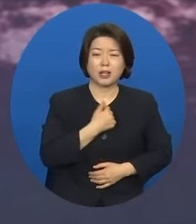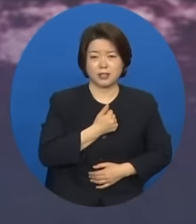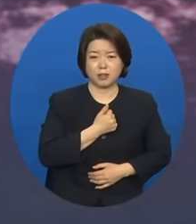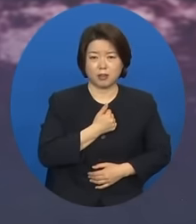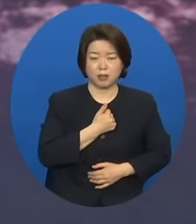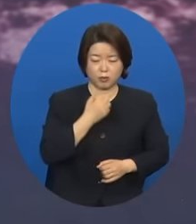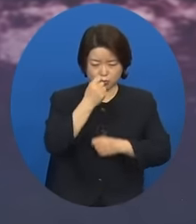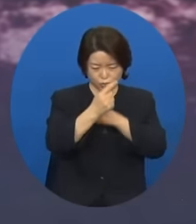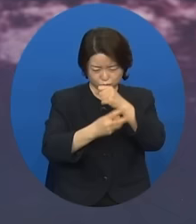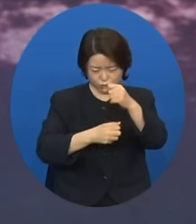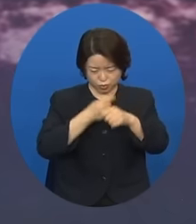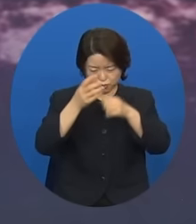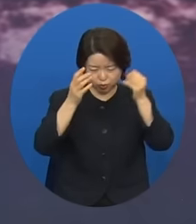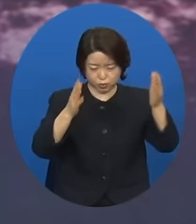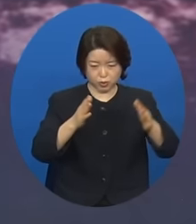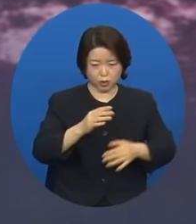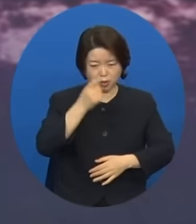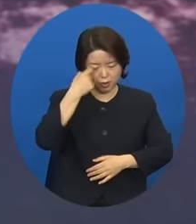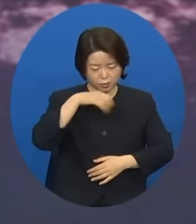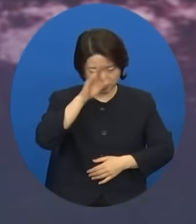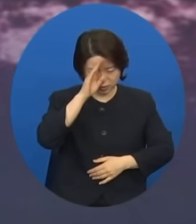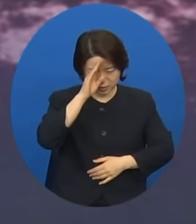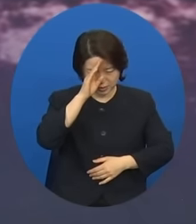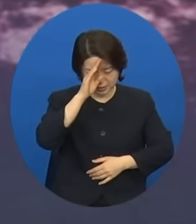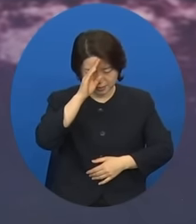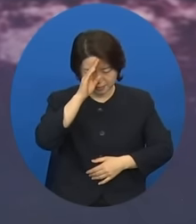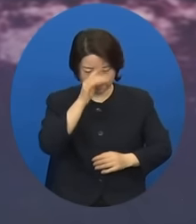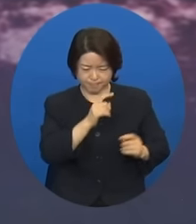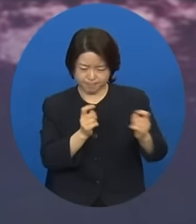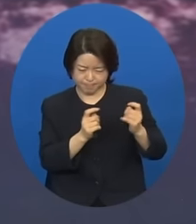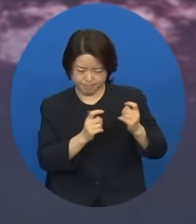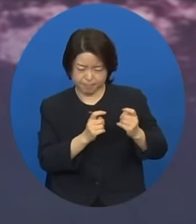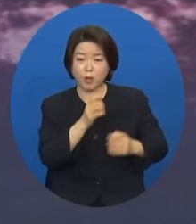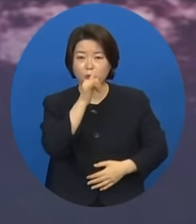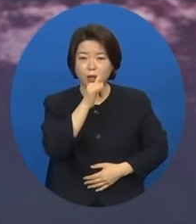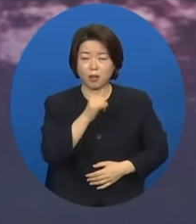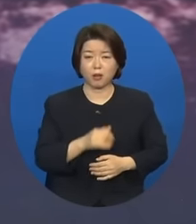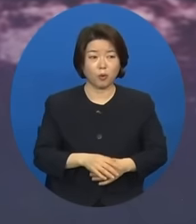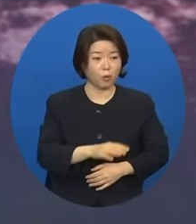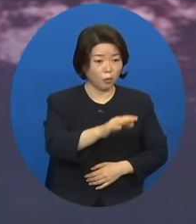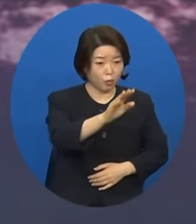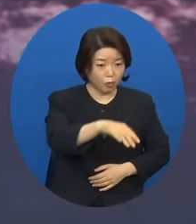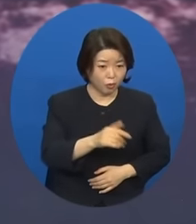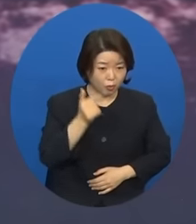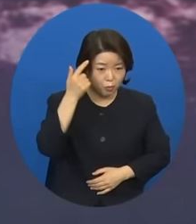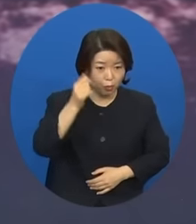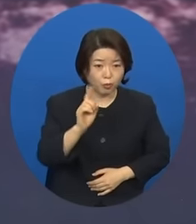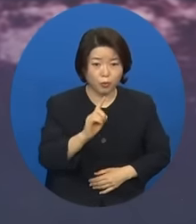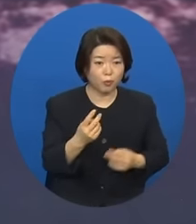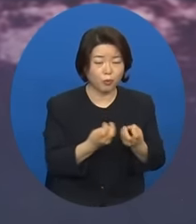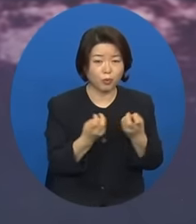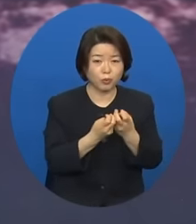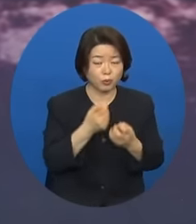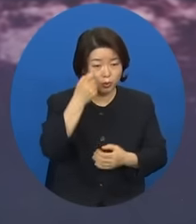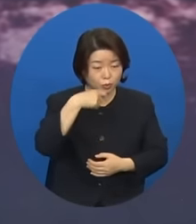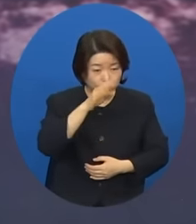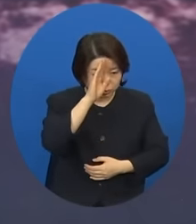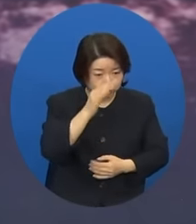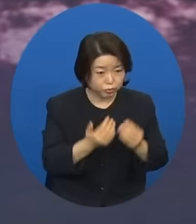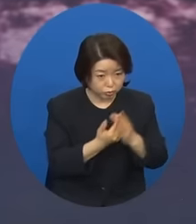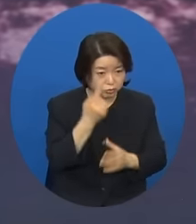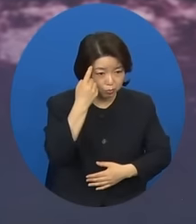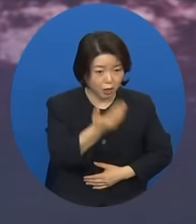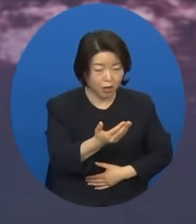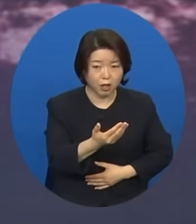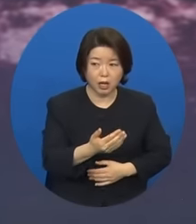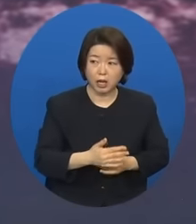씨름해야 했어요 그래서 그가 우울증을 겪었다고 하면 아니 어떻게 목사가 우울증을 격 이런 분들이 계셨대요 그것 때문에 더 힘든